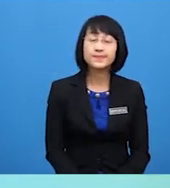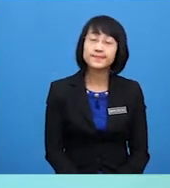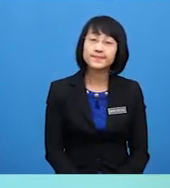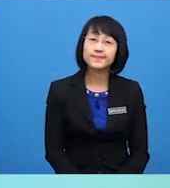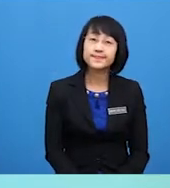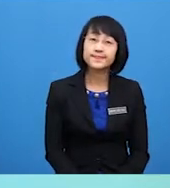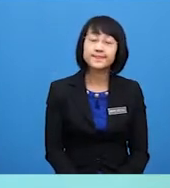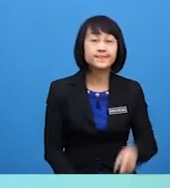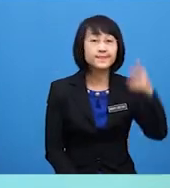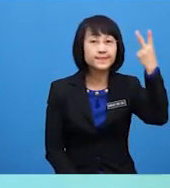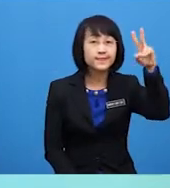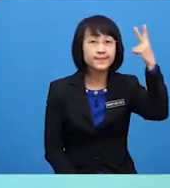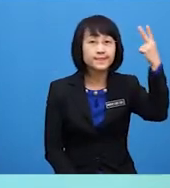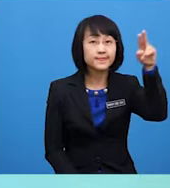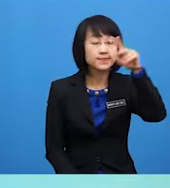Maka